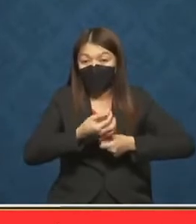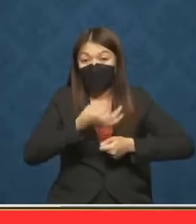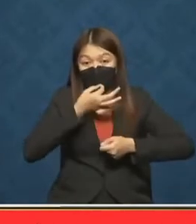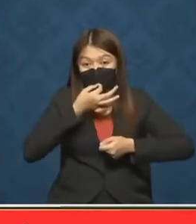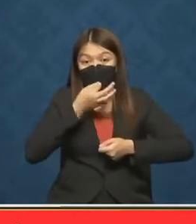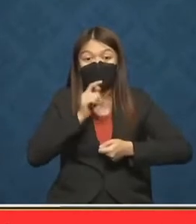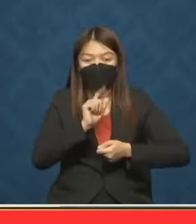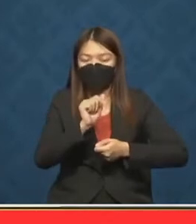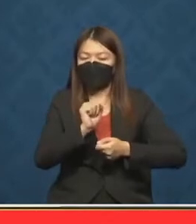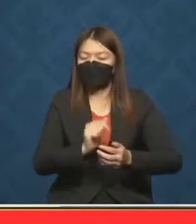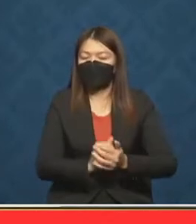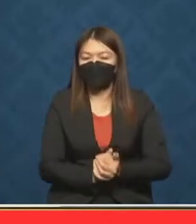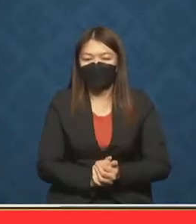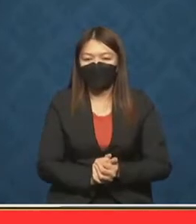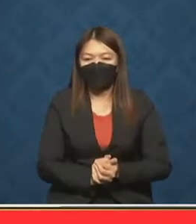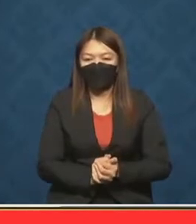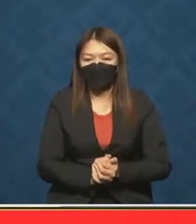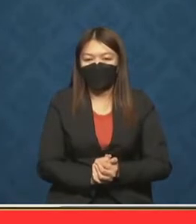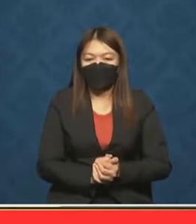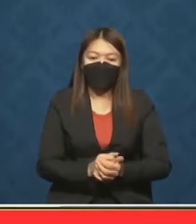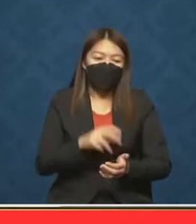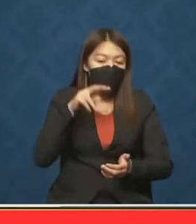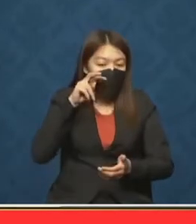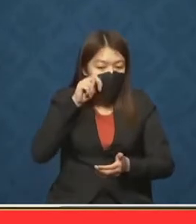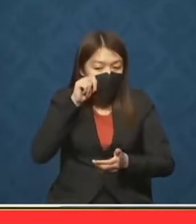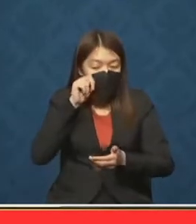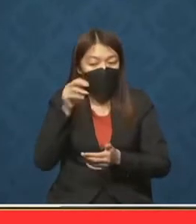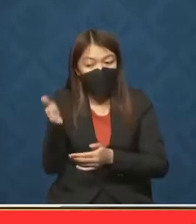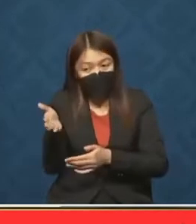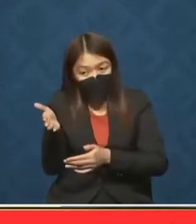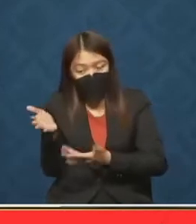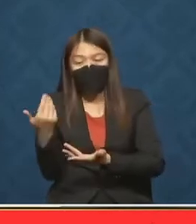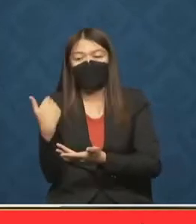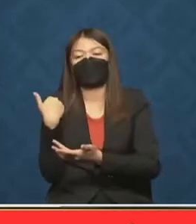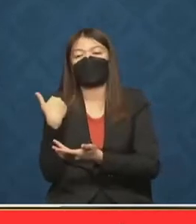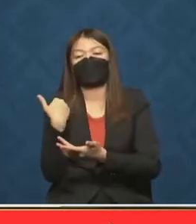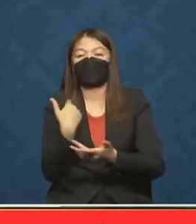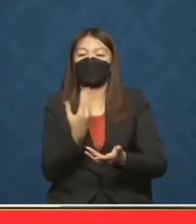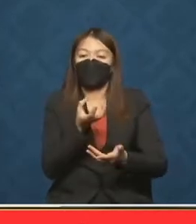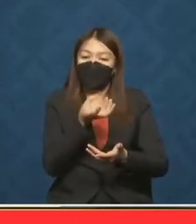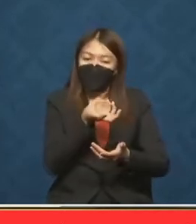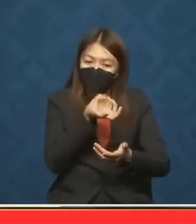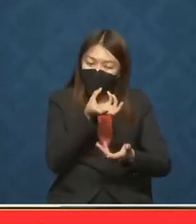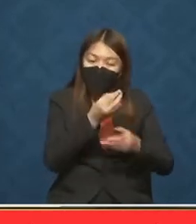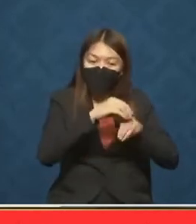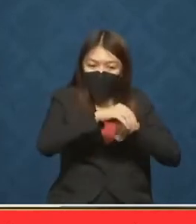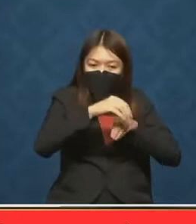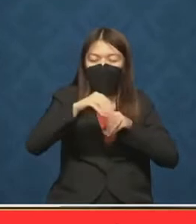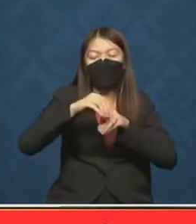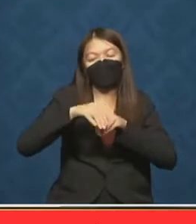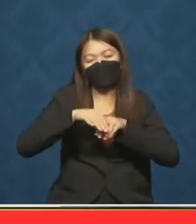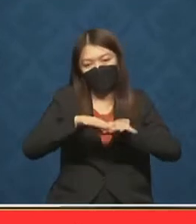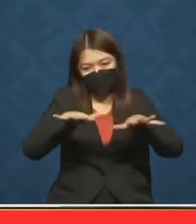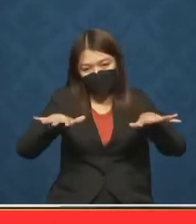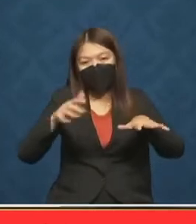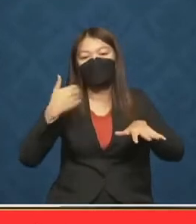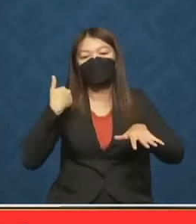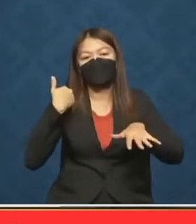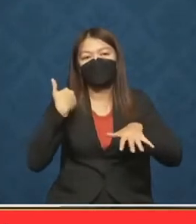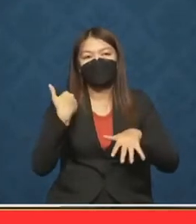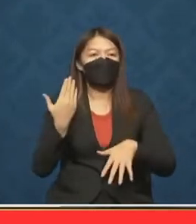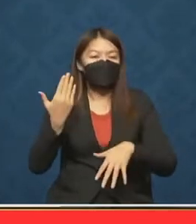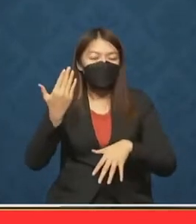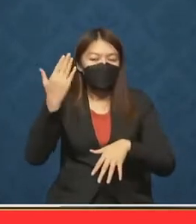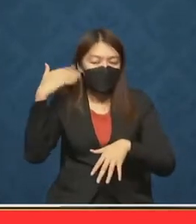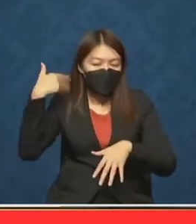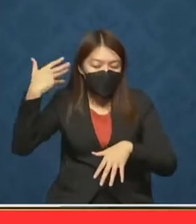ที่มีความอุดมสมบูรณ์ในน้ำมีป่าในน้ำมีข้าวตลอดระยะเวลาที่กผมได้เป็ผู้แทน